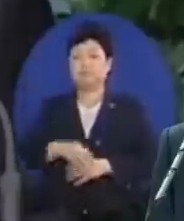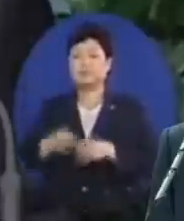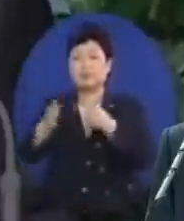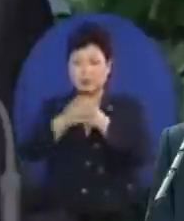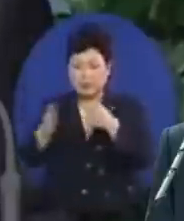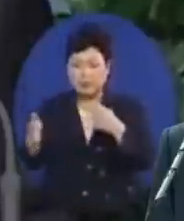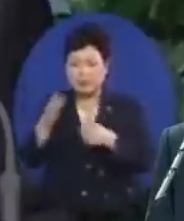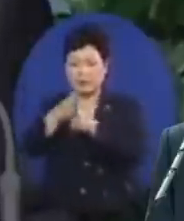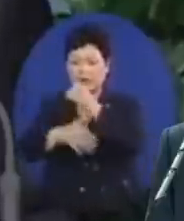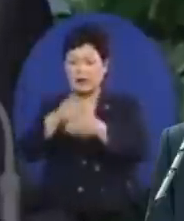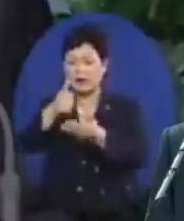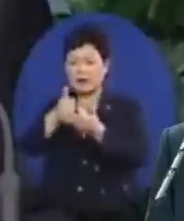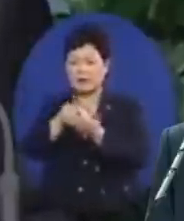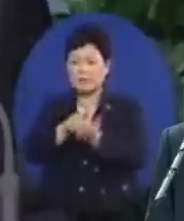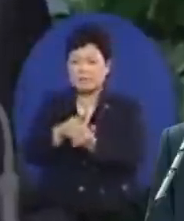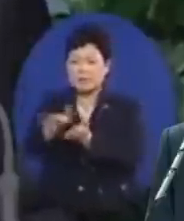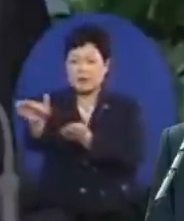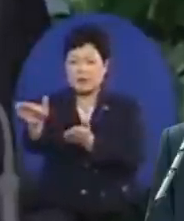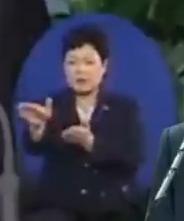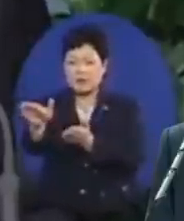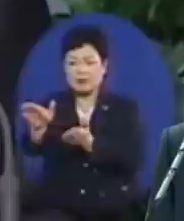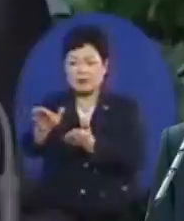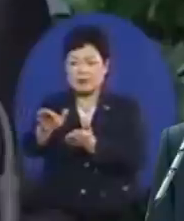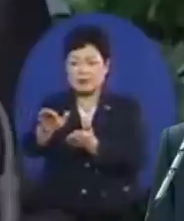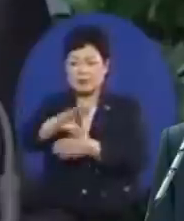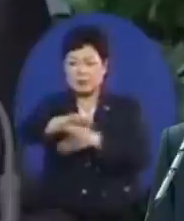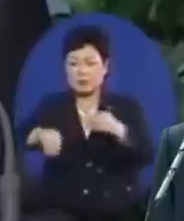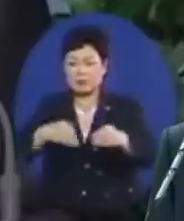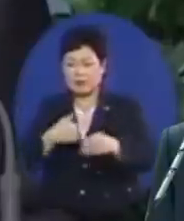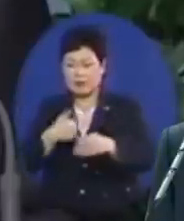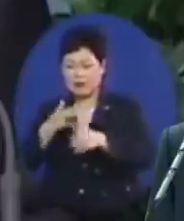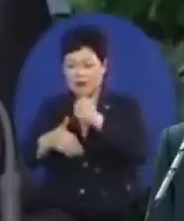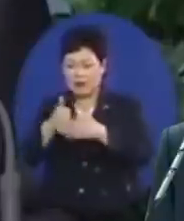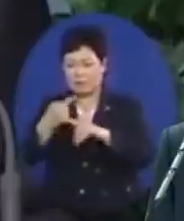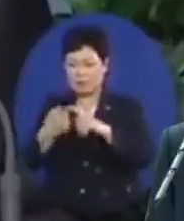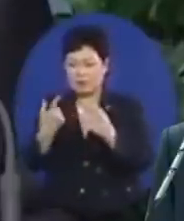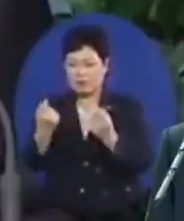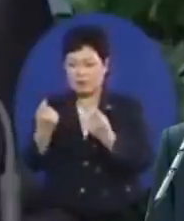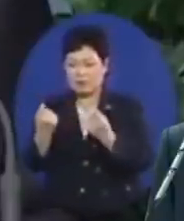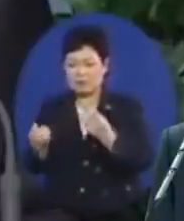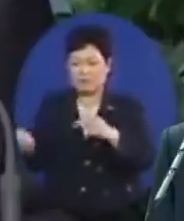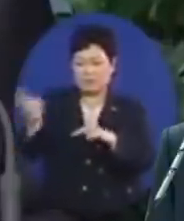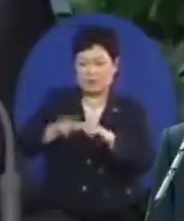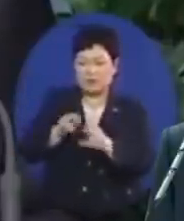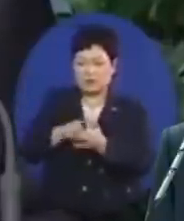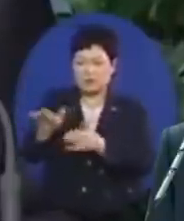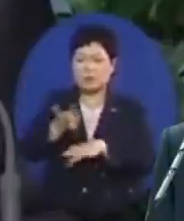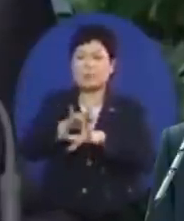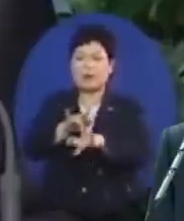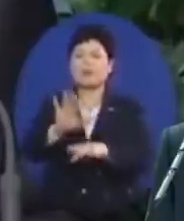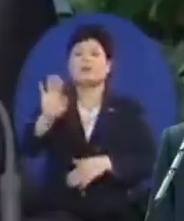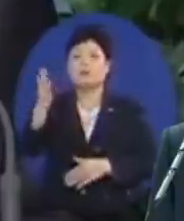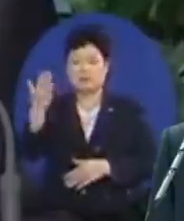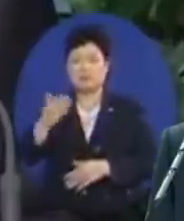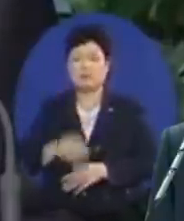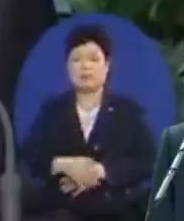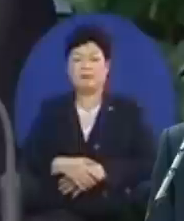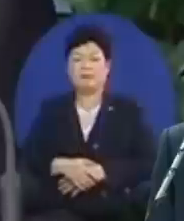그래서 하나님 밀쳐내고 자기가 하나님처럼 되려고 하다가 쫓겨나서 마귀가 된 것입니다.